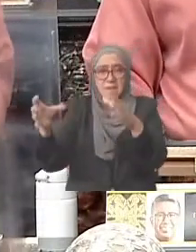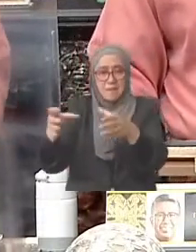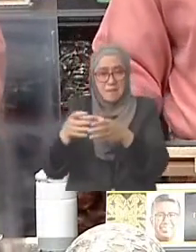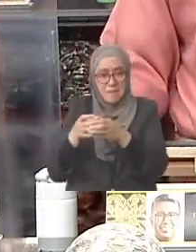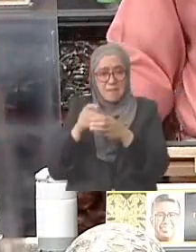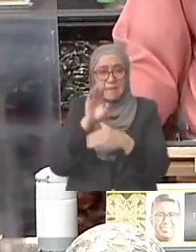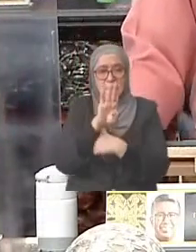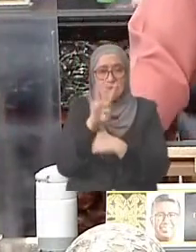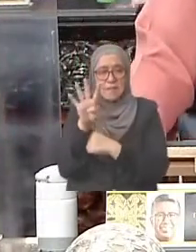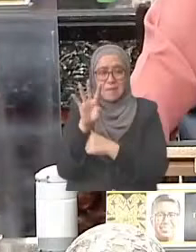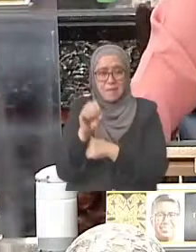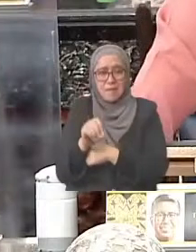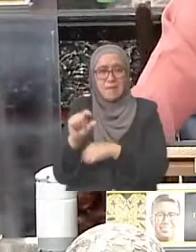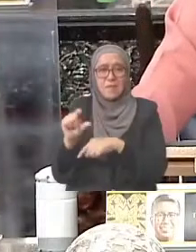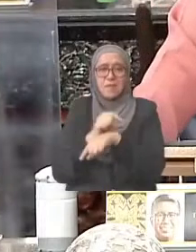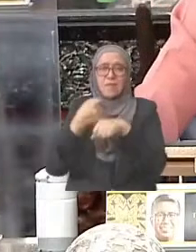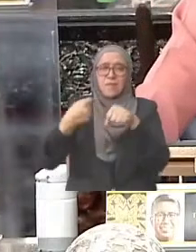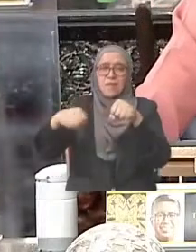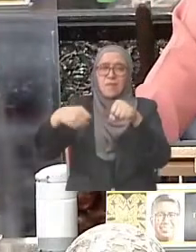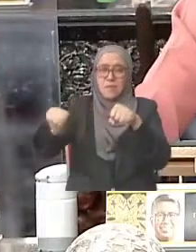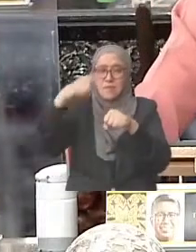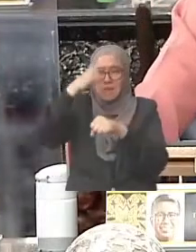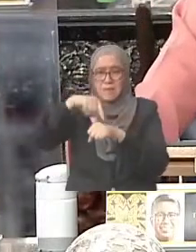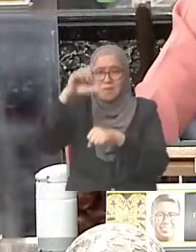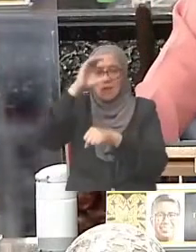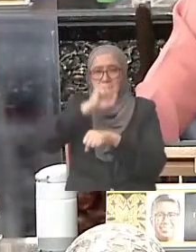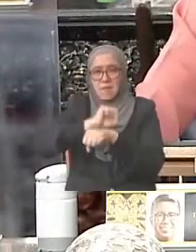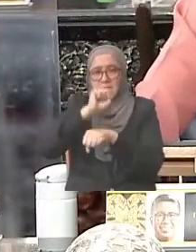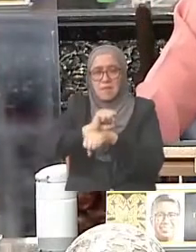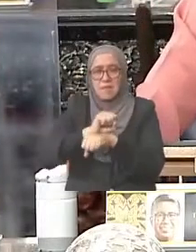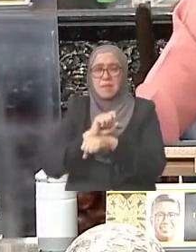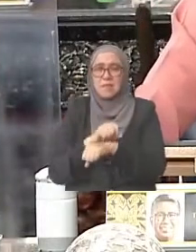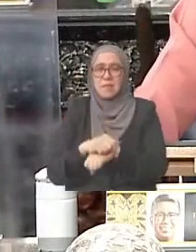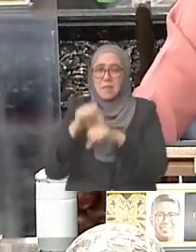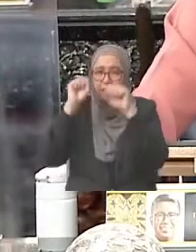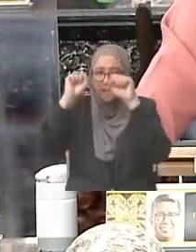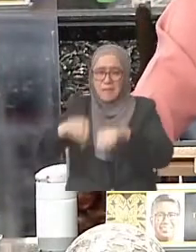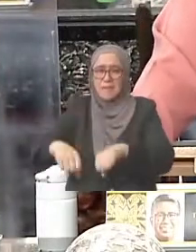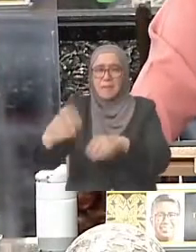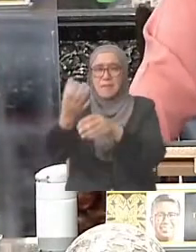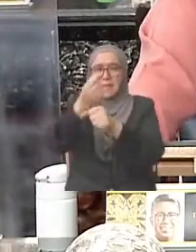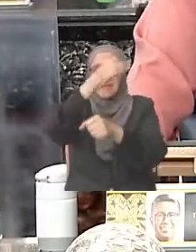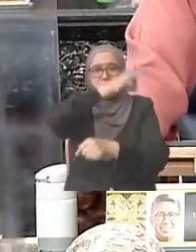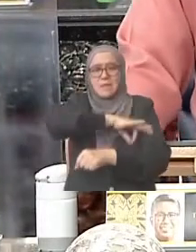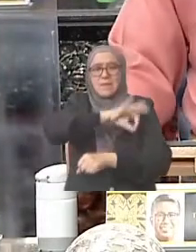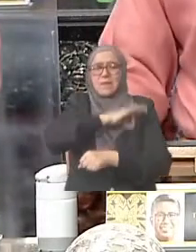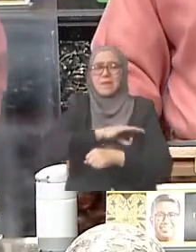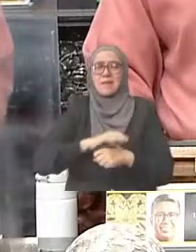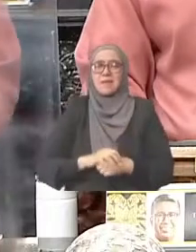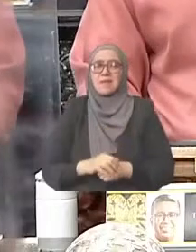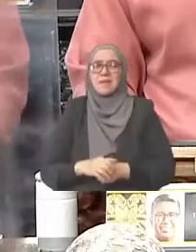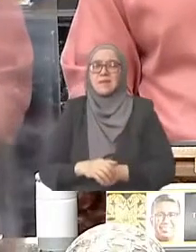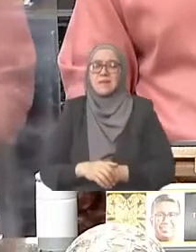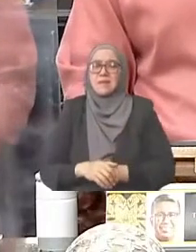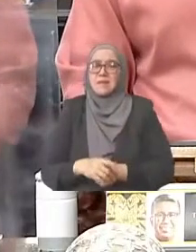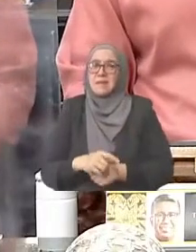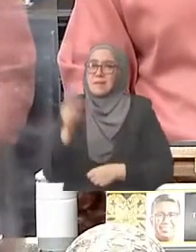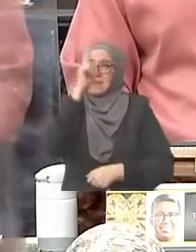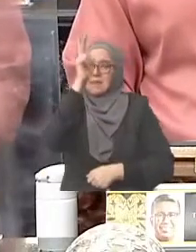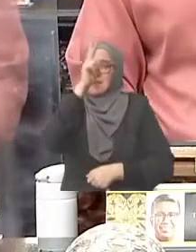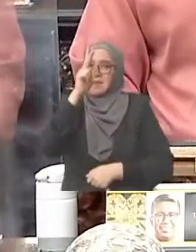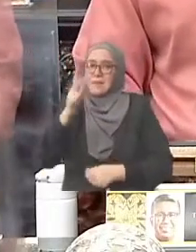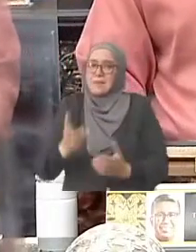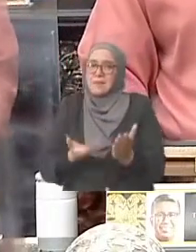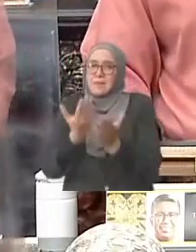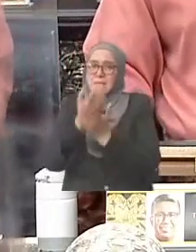utamanya yang menunggang modis putuskan untuk mencari rezeki akan memperoleh manfaat daripadanya selanjutnya kerajaan juga